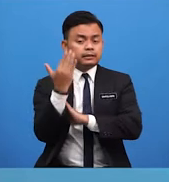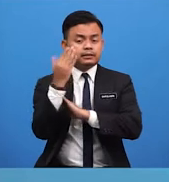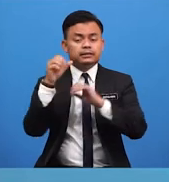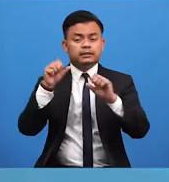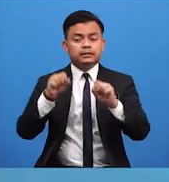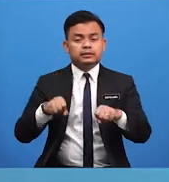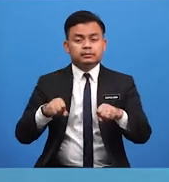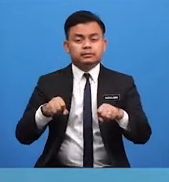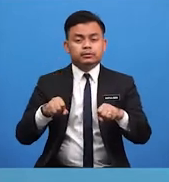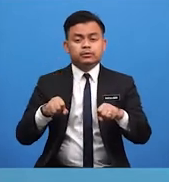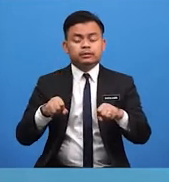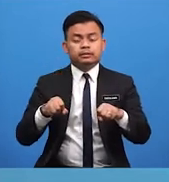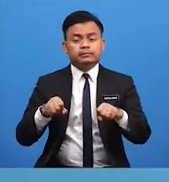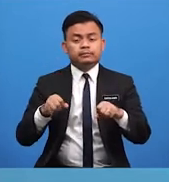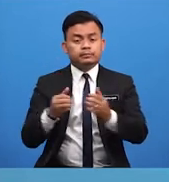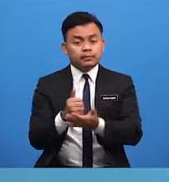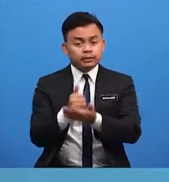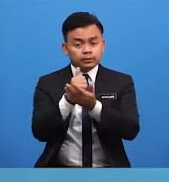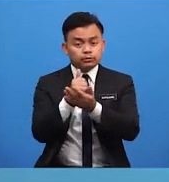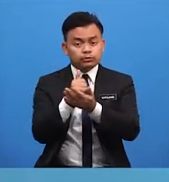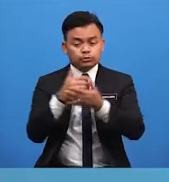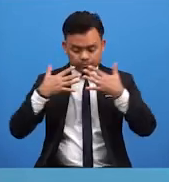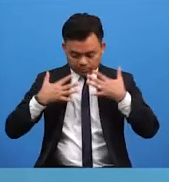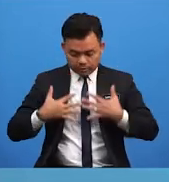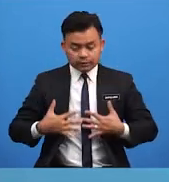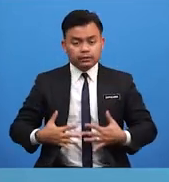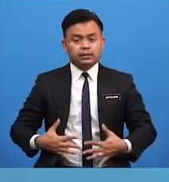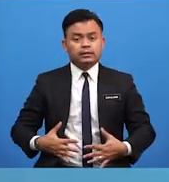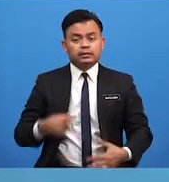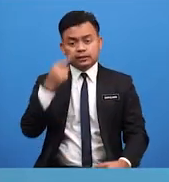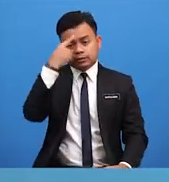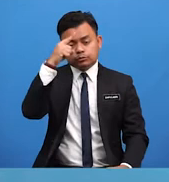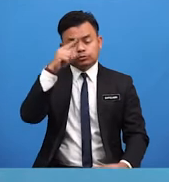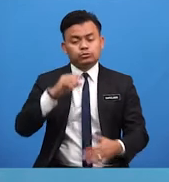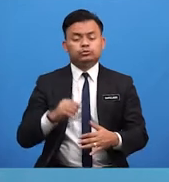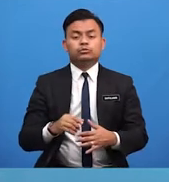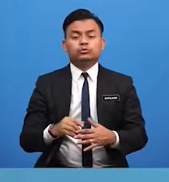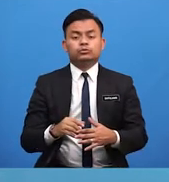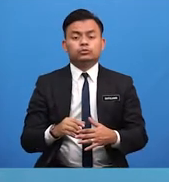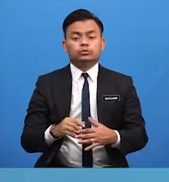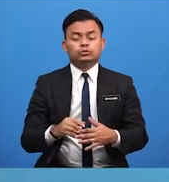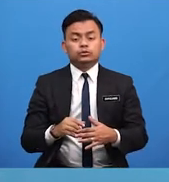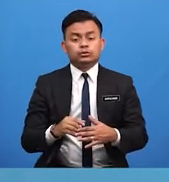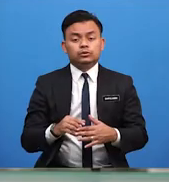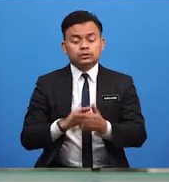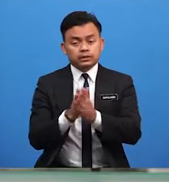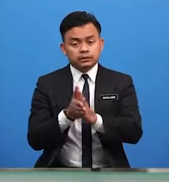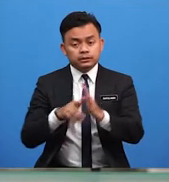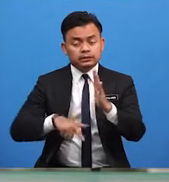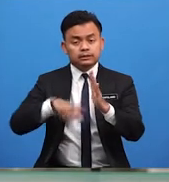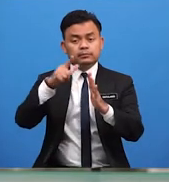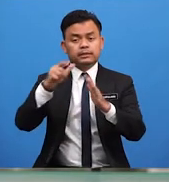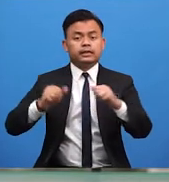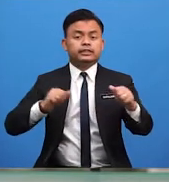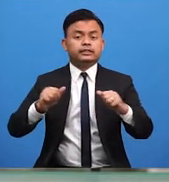organ penghadaman, supaya tubuh kita lebih aktif dan bertenaga.